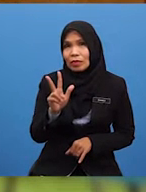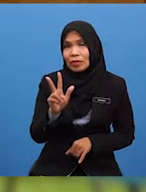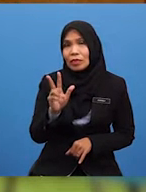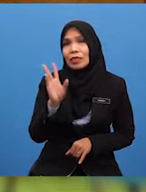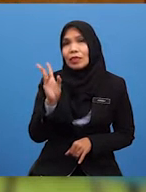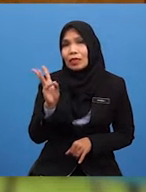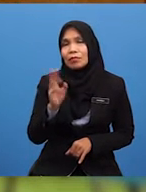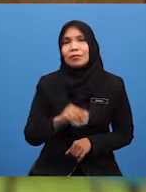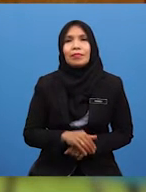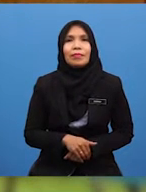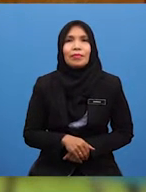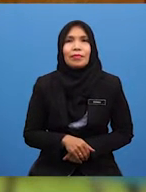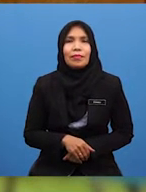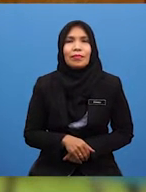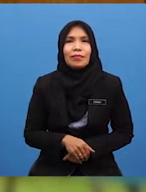1, 3, 6.